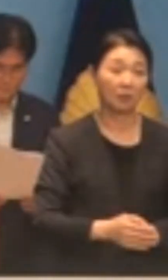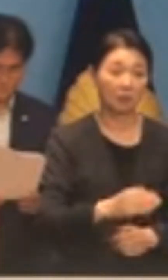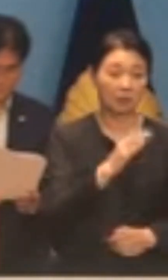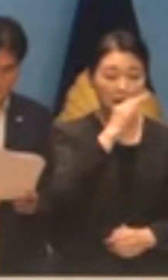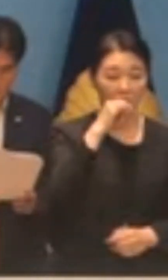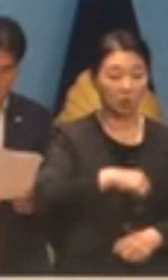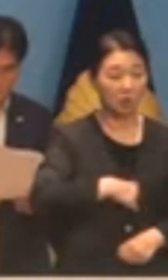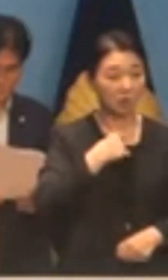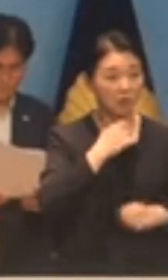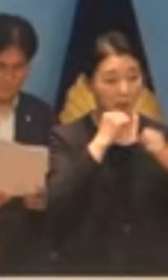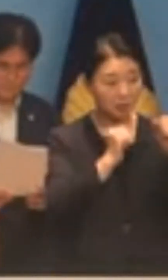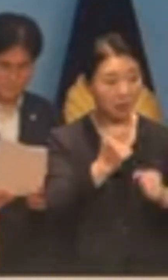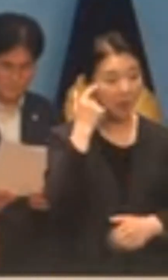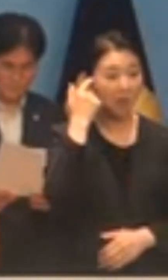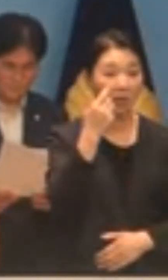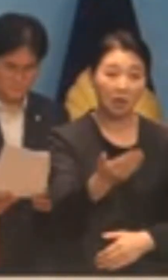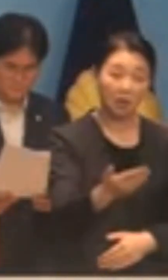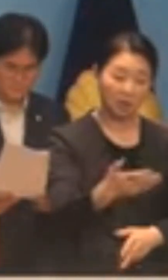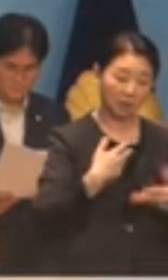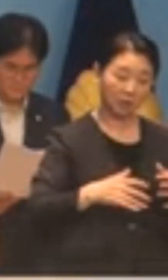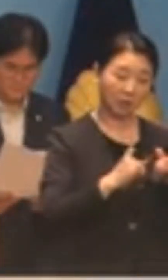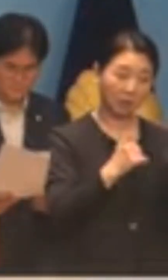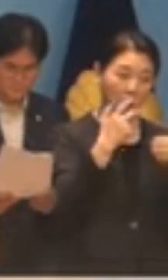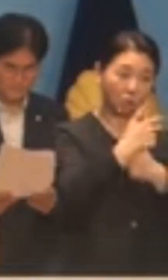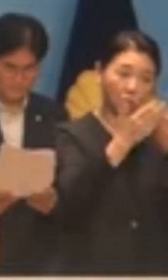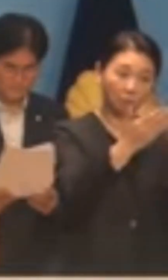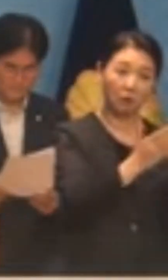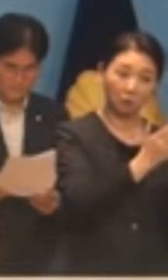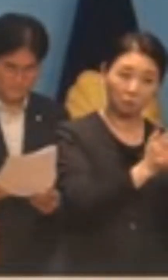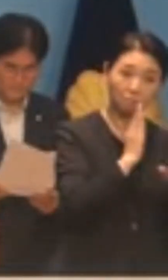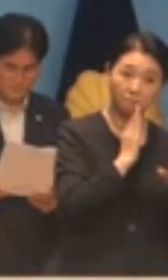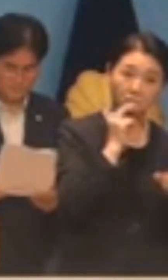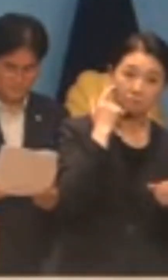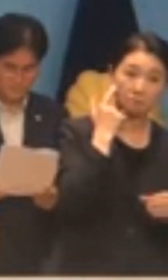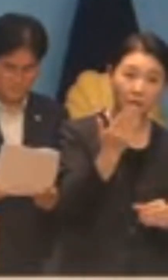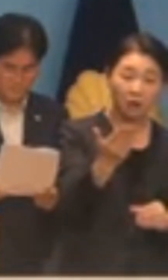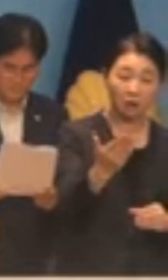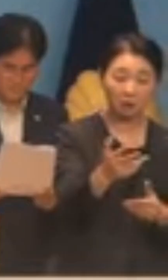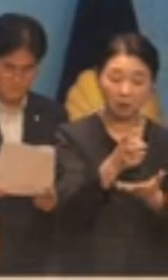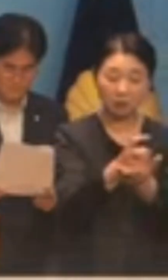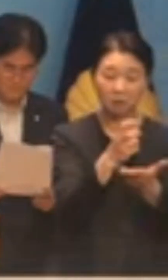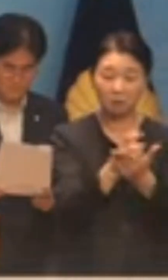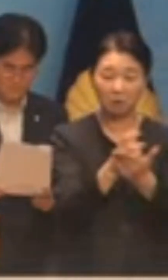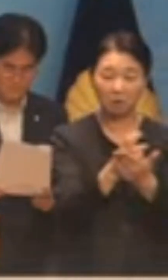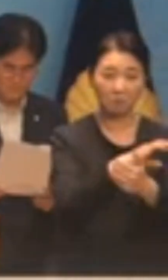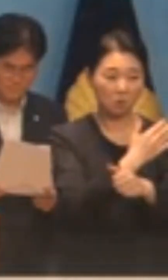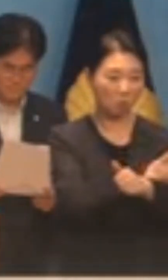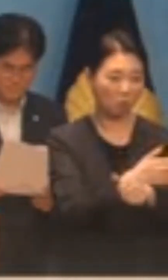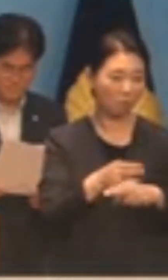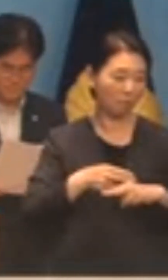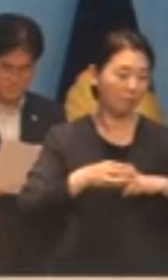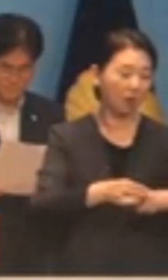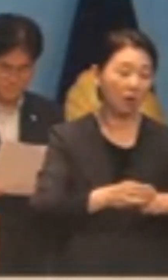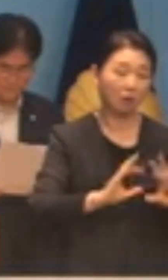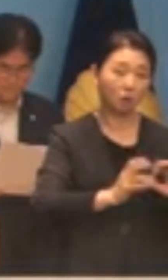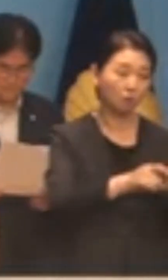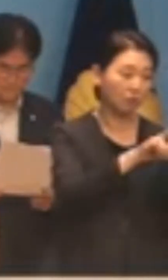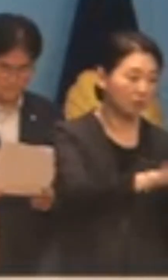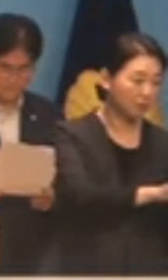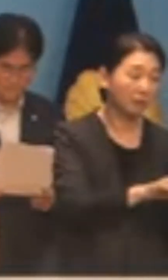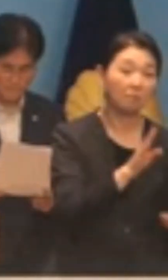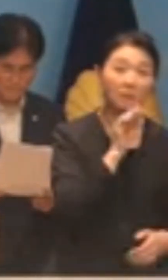정의는 살아있는가? 약자는 보호받고 있는가? 법과 공권력은 국민 편에 서